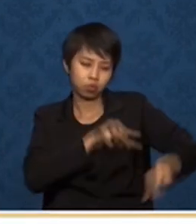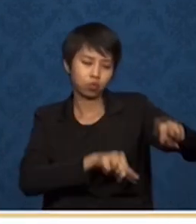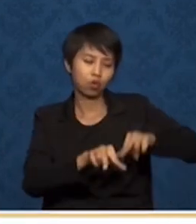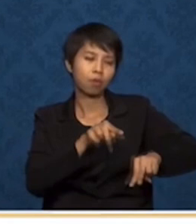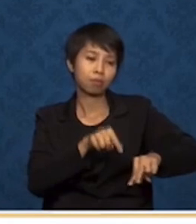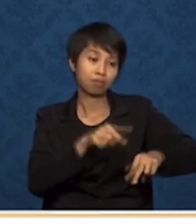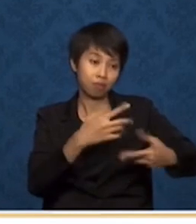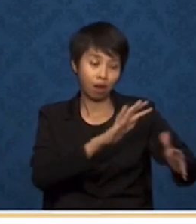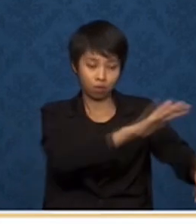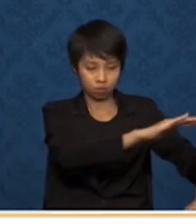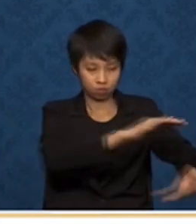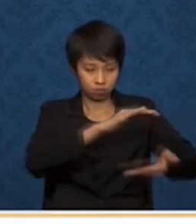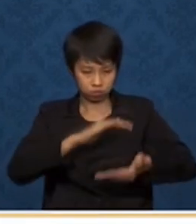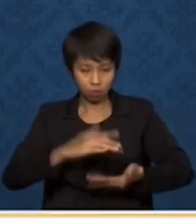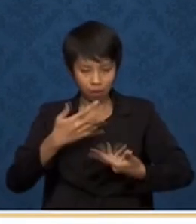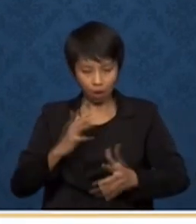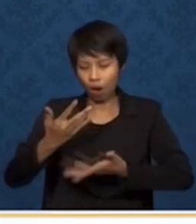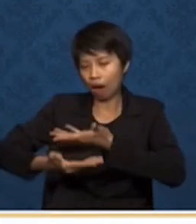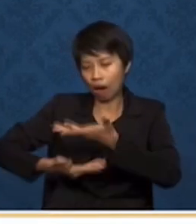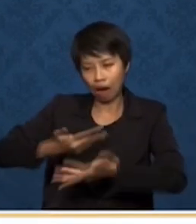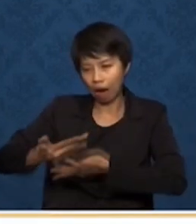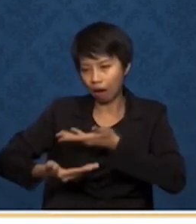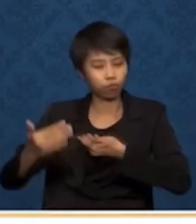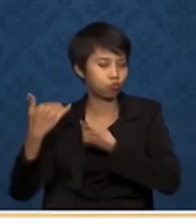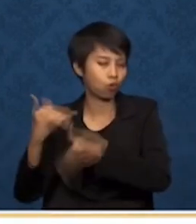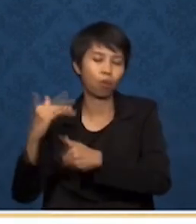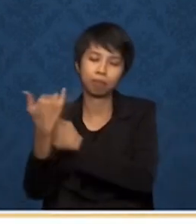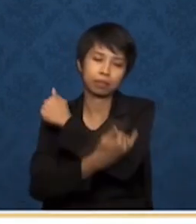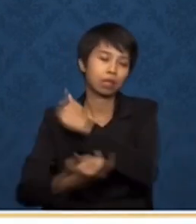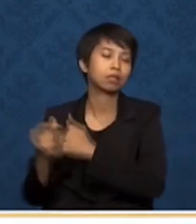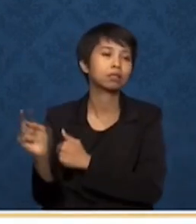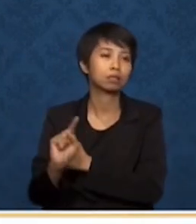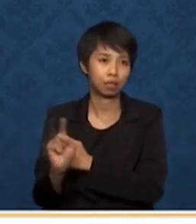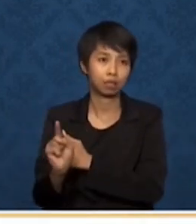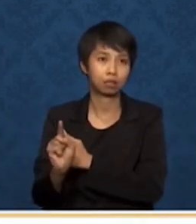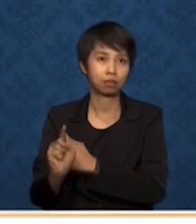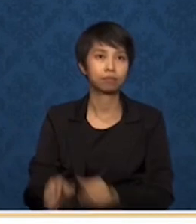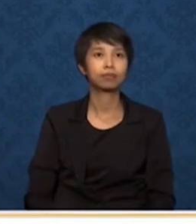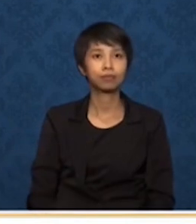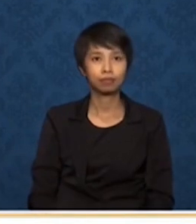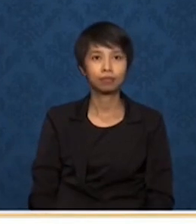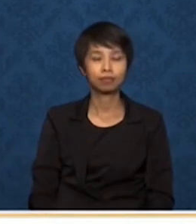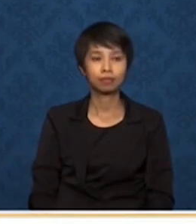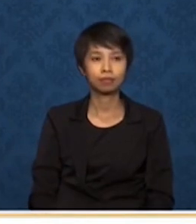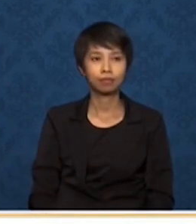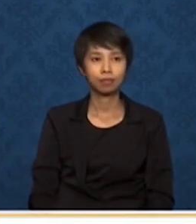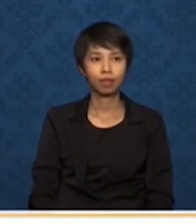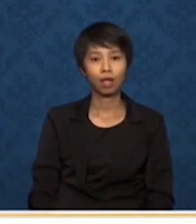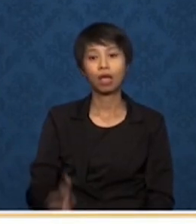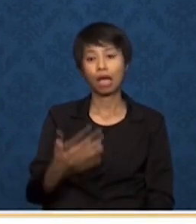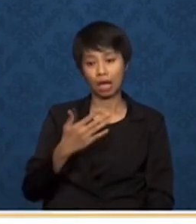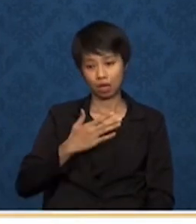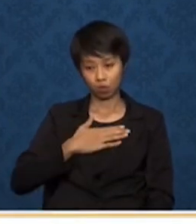ดรอปที่ไหนหรือหรือมันส่งผ่านเป็นประเทศที่ 3ประเทศอะไรพอเราลง